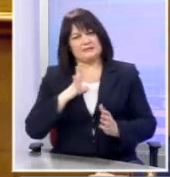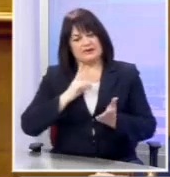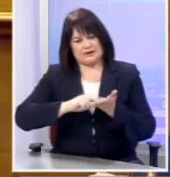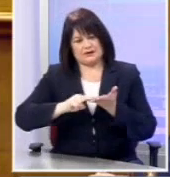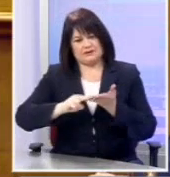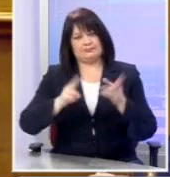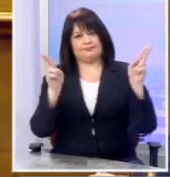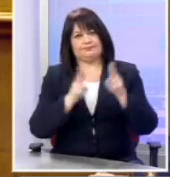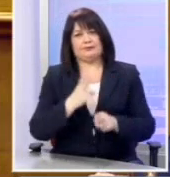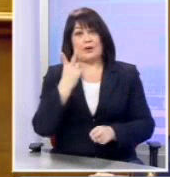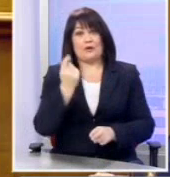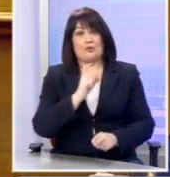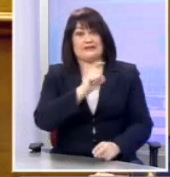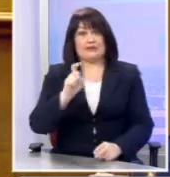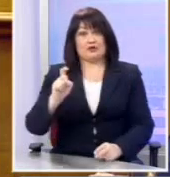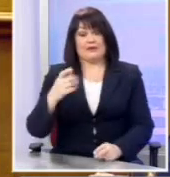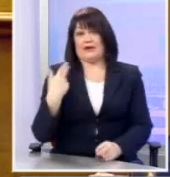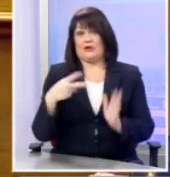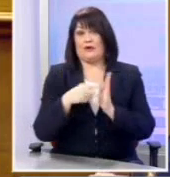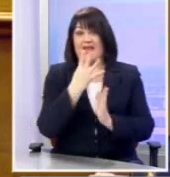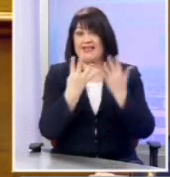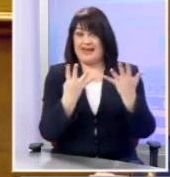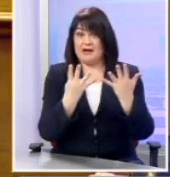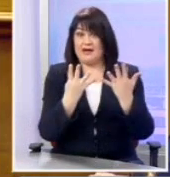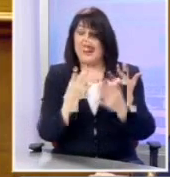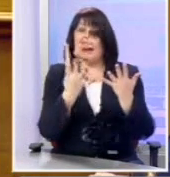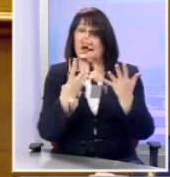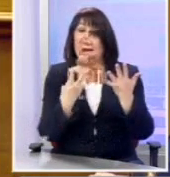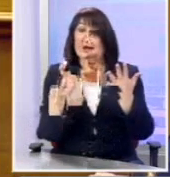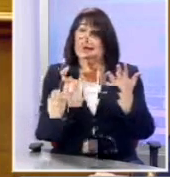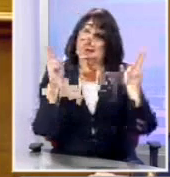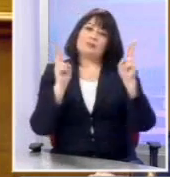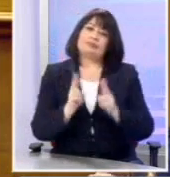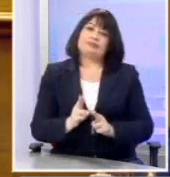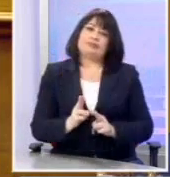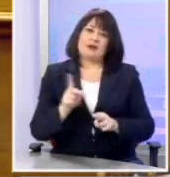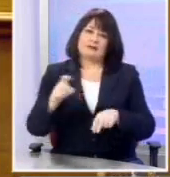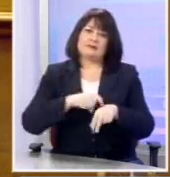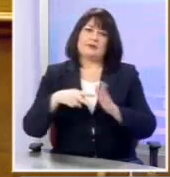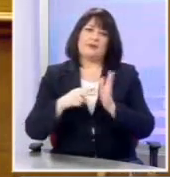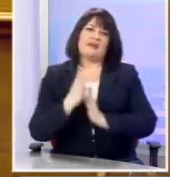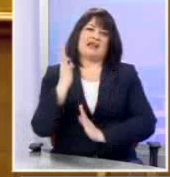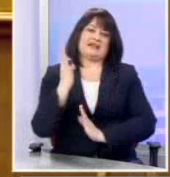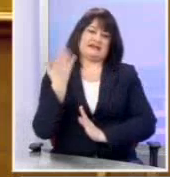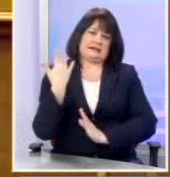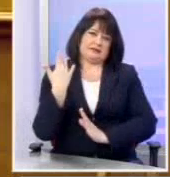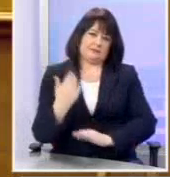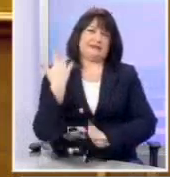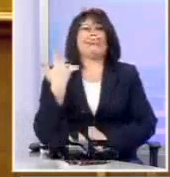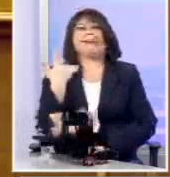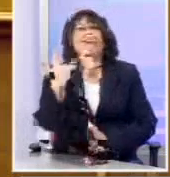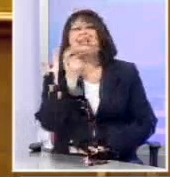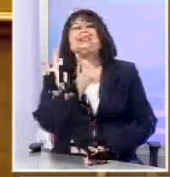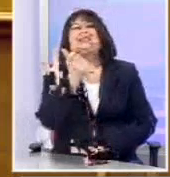έχουν μειωθεί από 2,5 εκατομμύρια το 9 σε λιγότερο από 2 εκατομμύρια το 14. Η σχέση